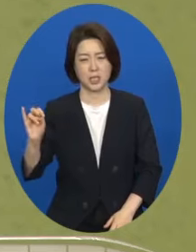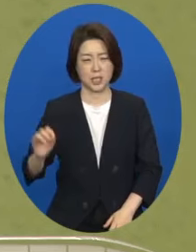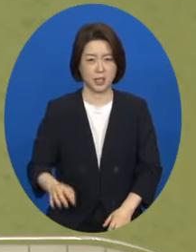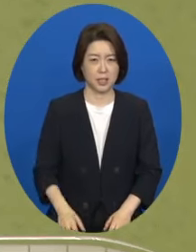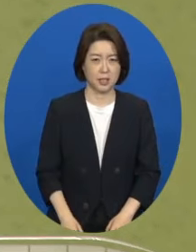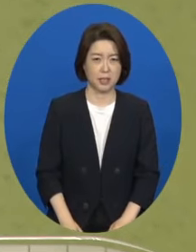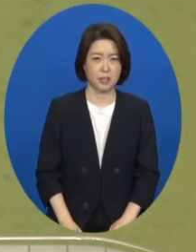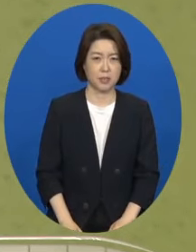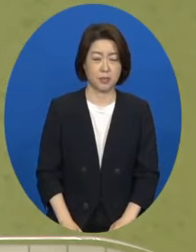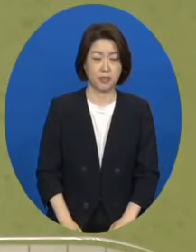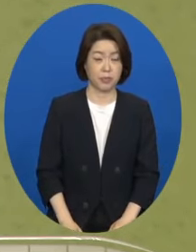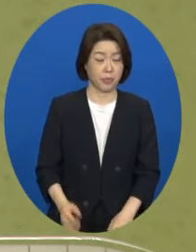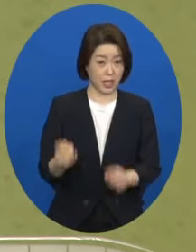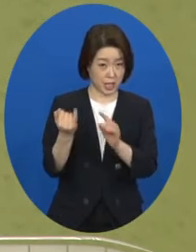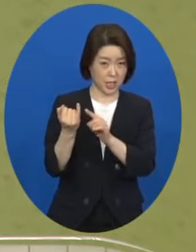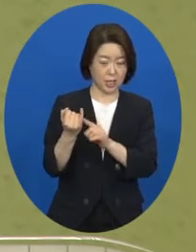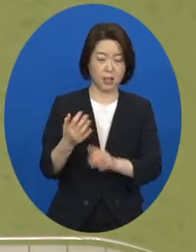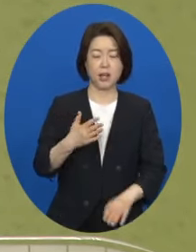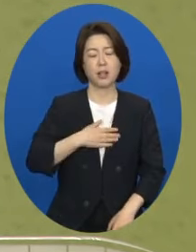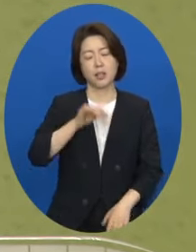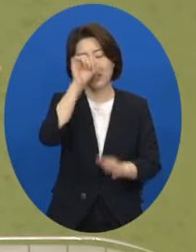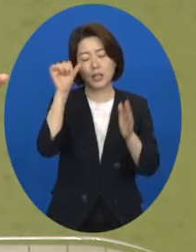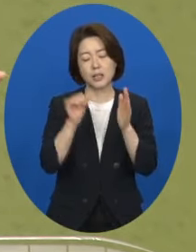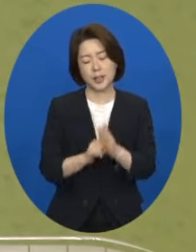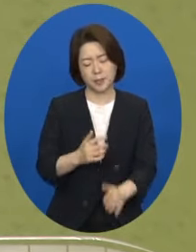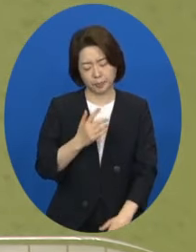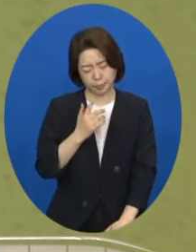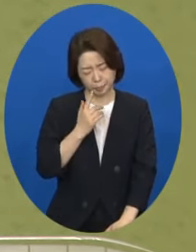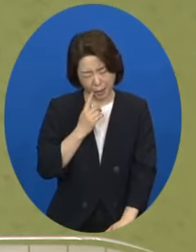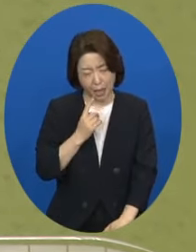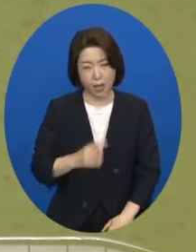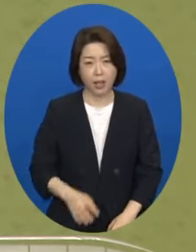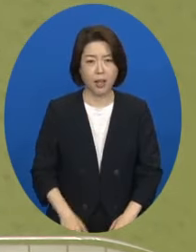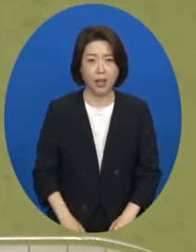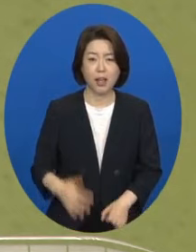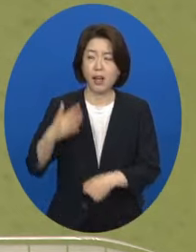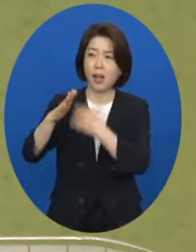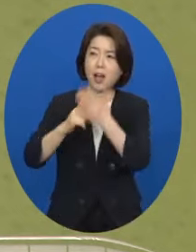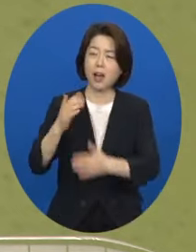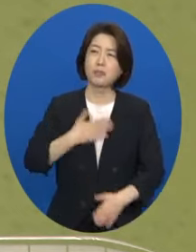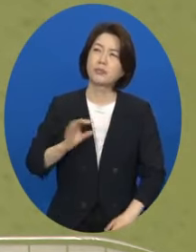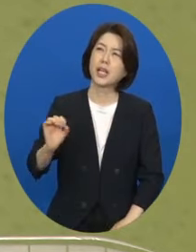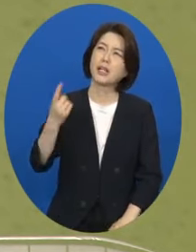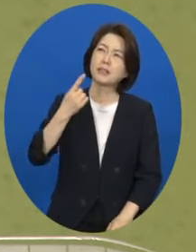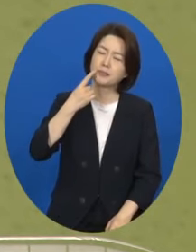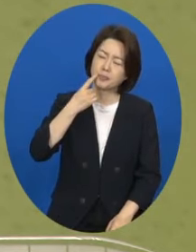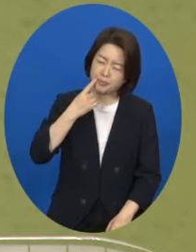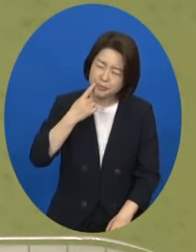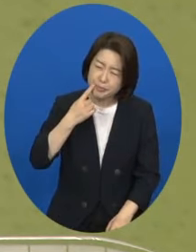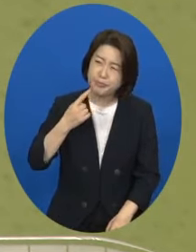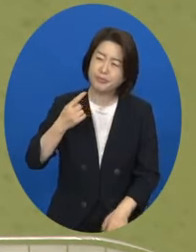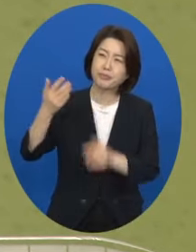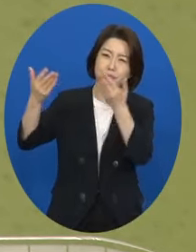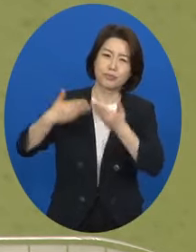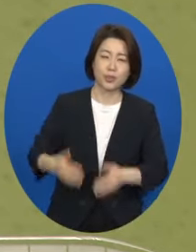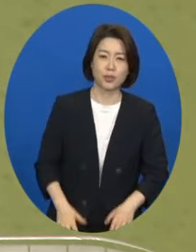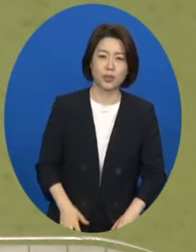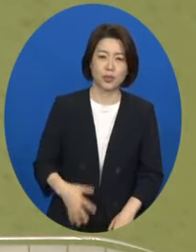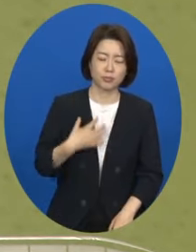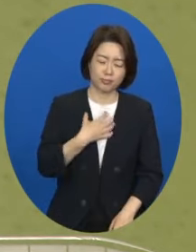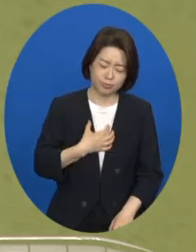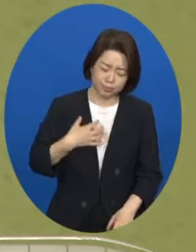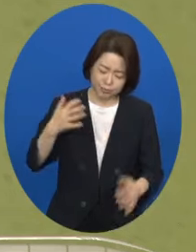아, 나오미가 내 인생이 쓰다. 하나님 나로 하여금 이렇게 쓴맛을 보게 하셨다. 너무 고통스러워